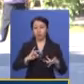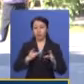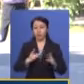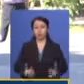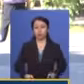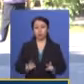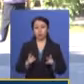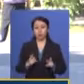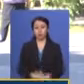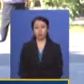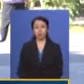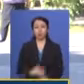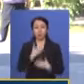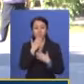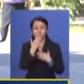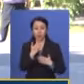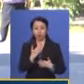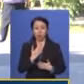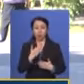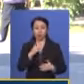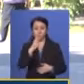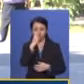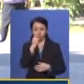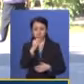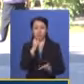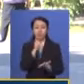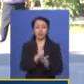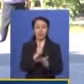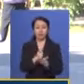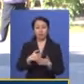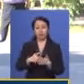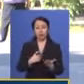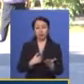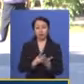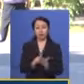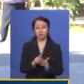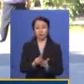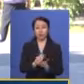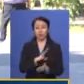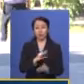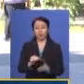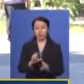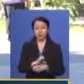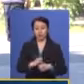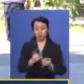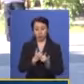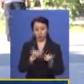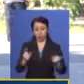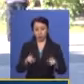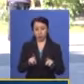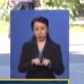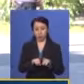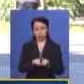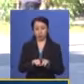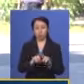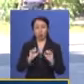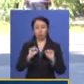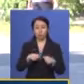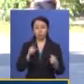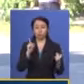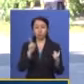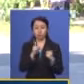Еще одна из излюбленных уловок мошенников – это требование предоплаты за несуществующие товары и услуги. Такие предложения можно